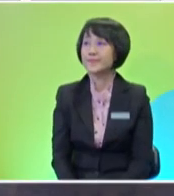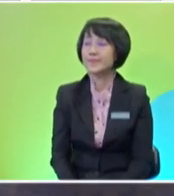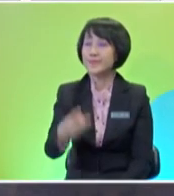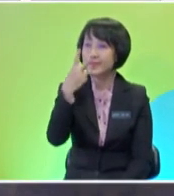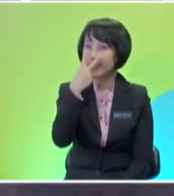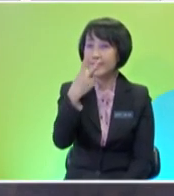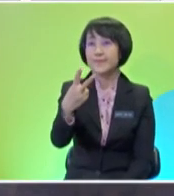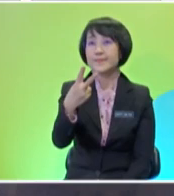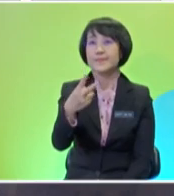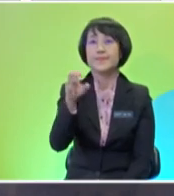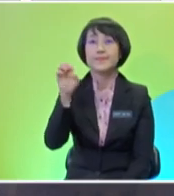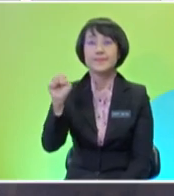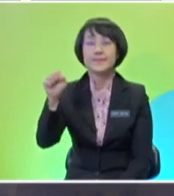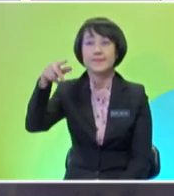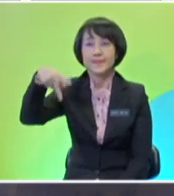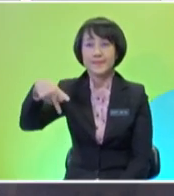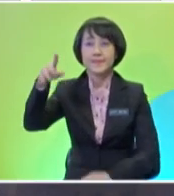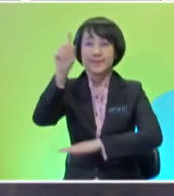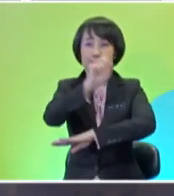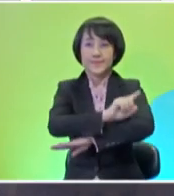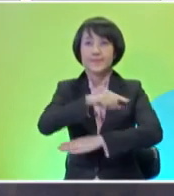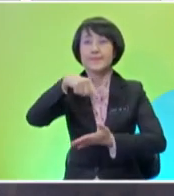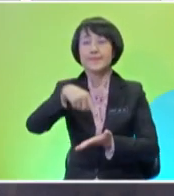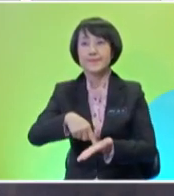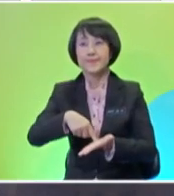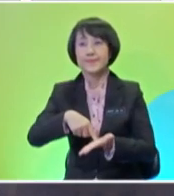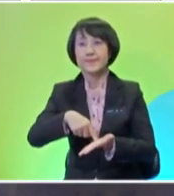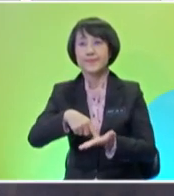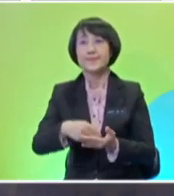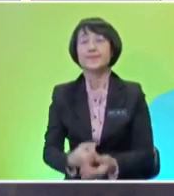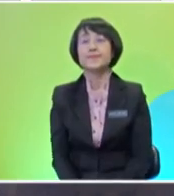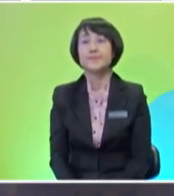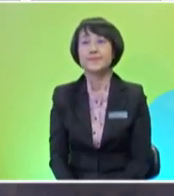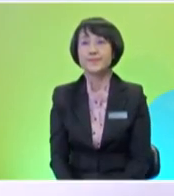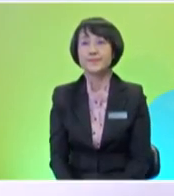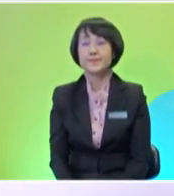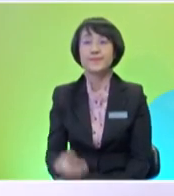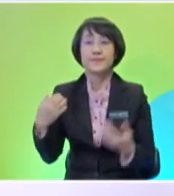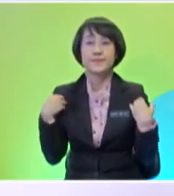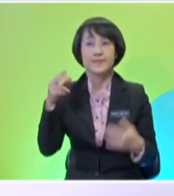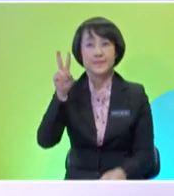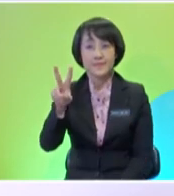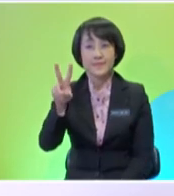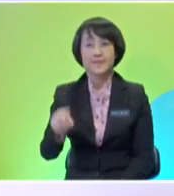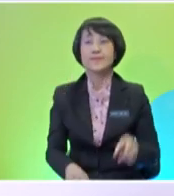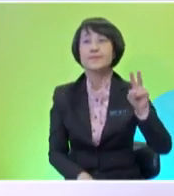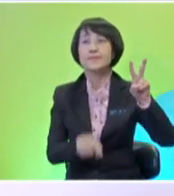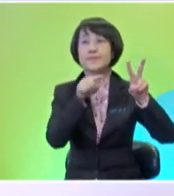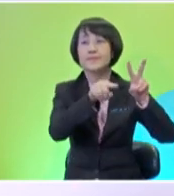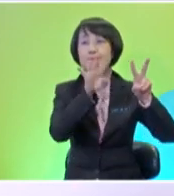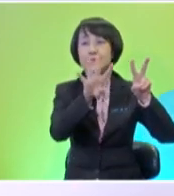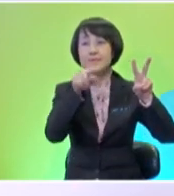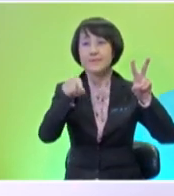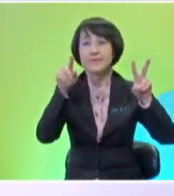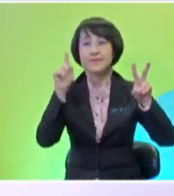tengok dulu standed pembelajaran pada hari ini pembelajaran pada hari ini ada dua yaitu dua empat satu